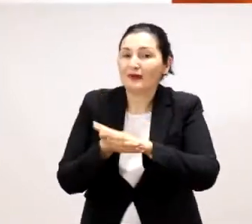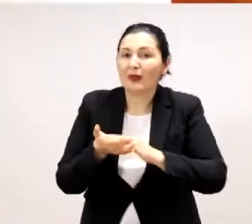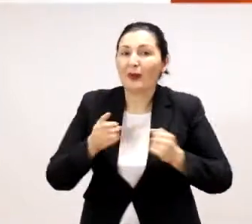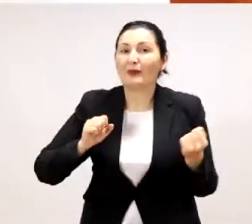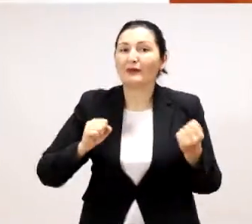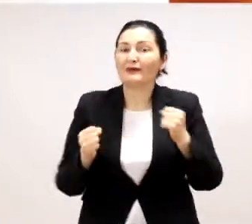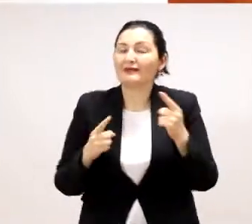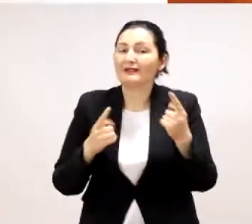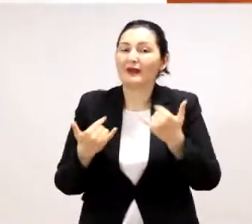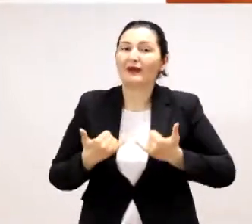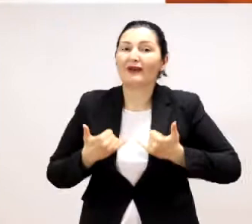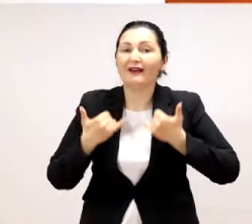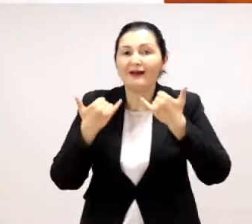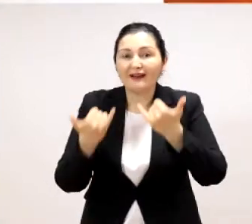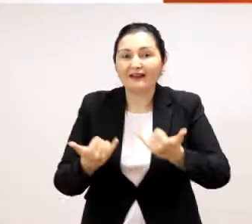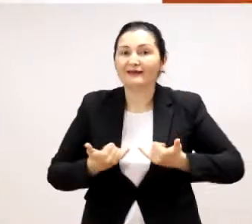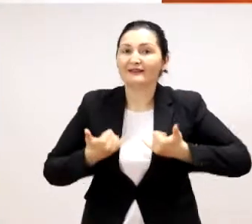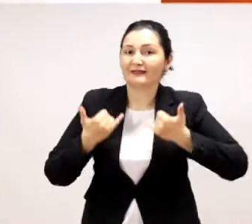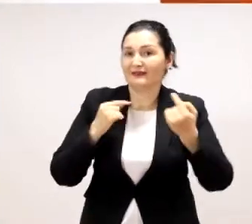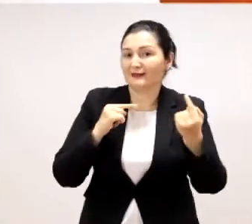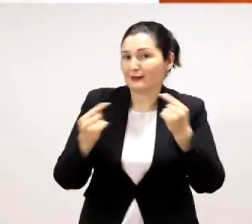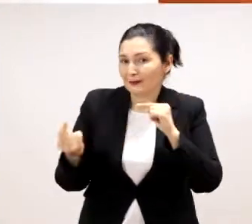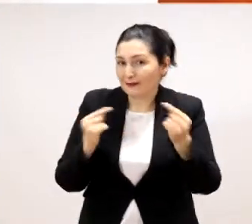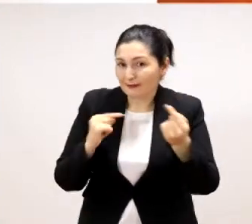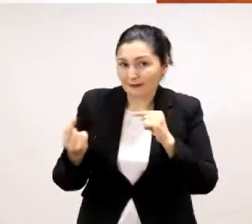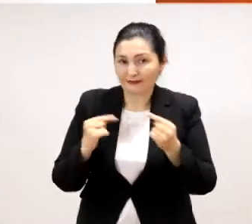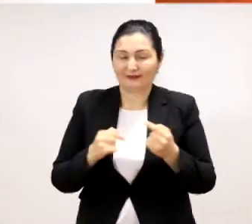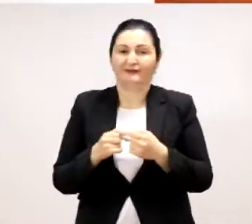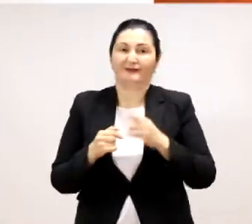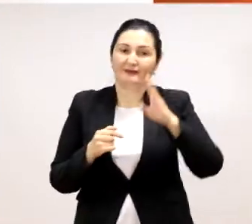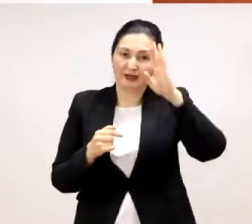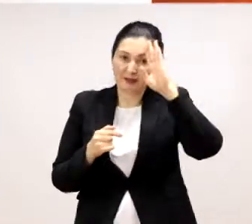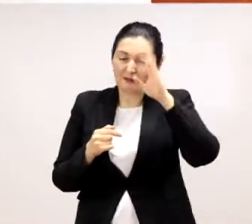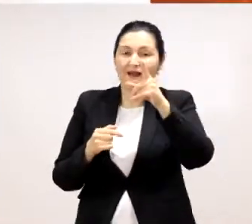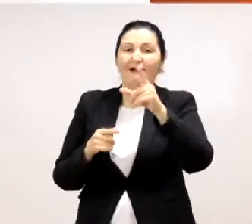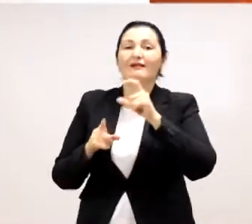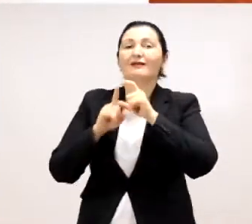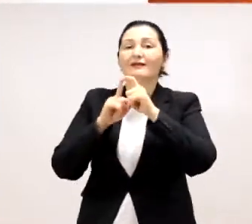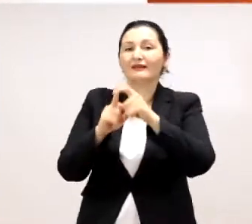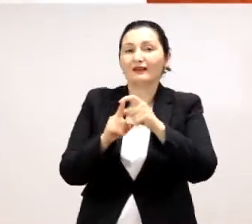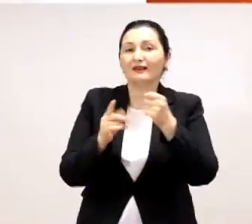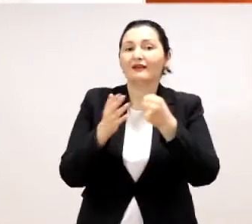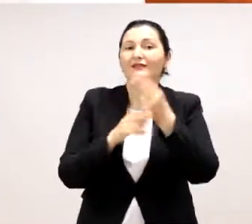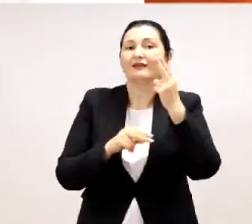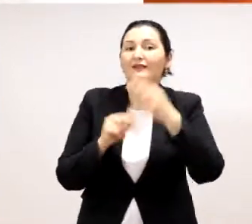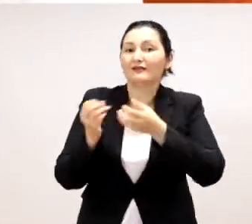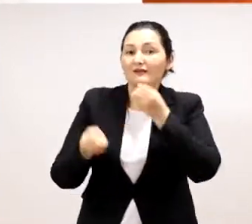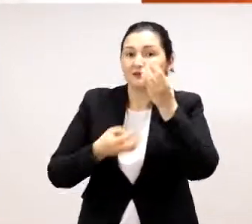و احترام آنها رو از هلاکت نجات داد. مرد گفت: ما عکس